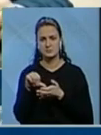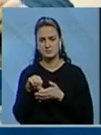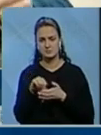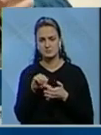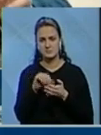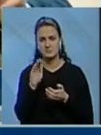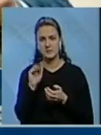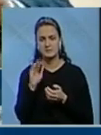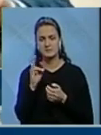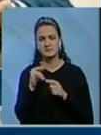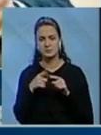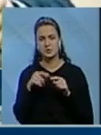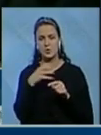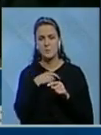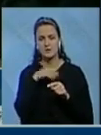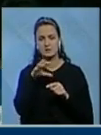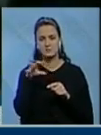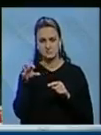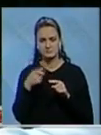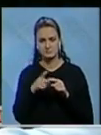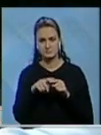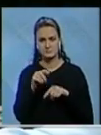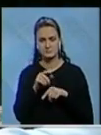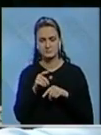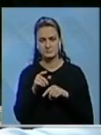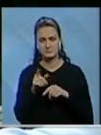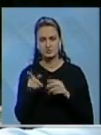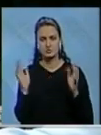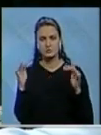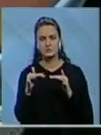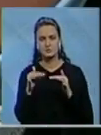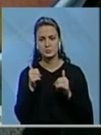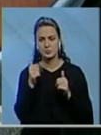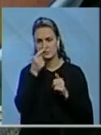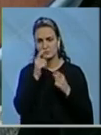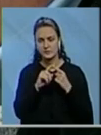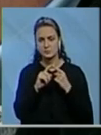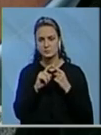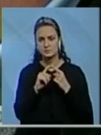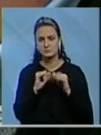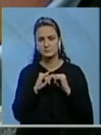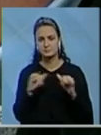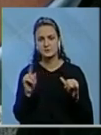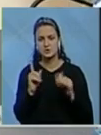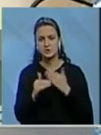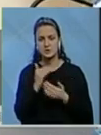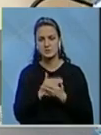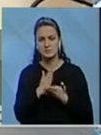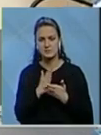წარმომადგენლები, ფარმაცევტული კომპანიების წარმომადგენლები. შეხვედრის მიზანია გაირკვეს, თუ როგორ მიმდინარეობს გრიპის ვირუსი და რა შედეგები